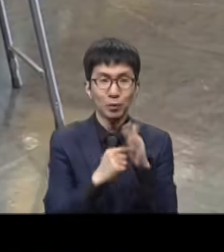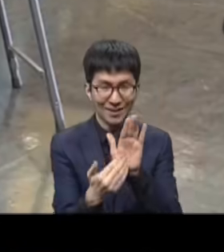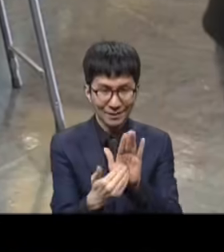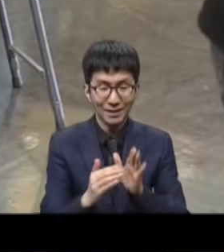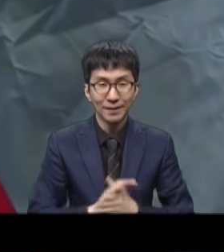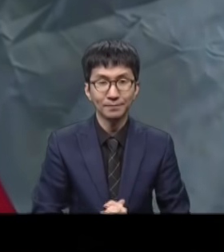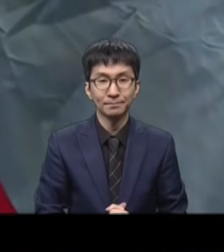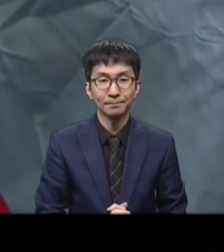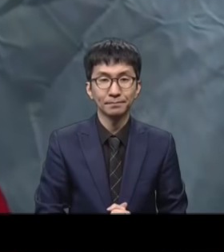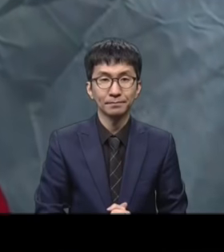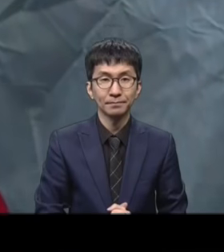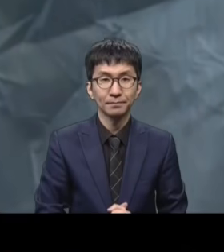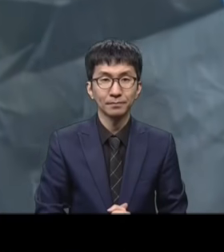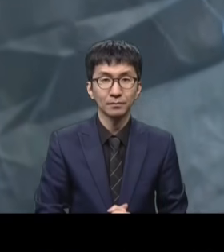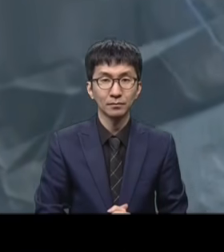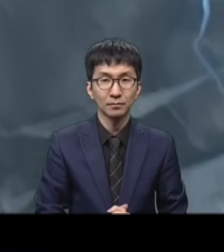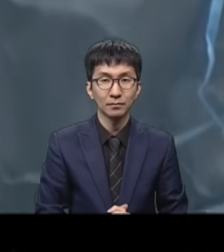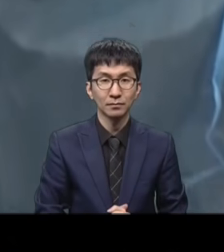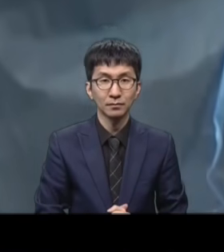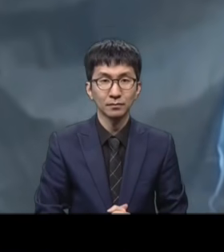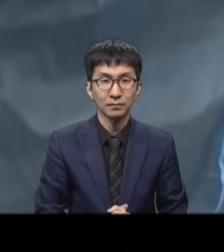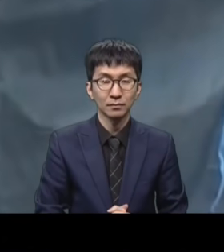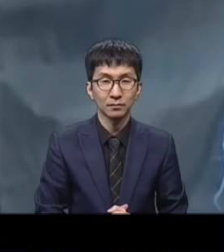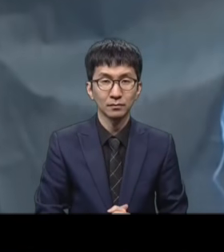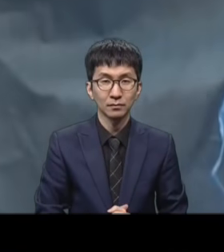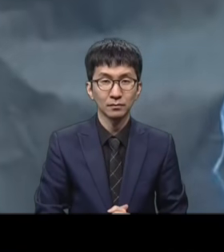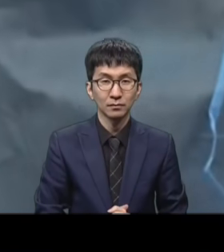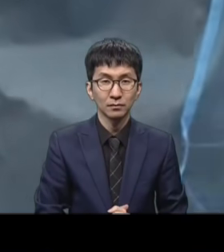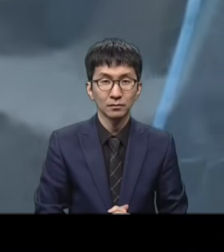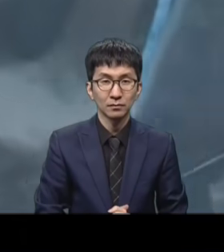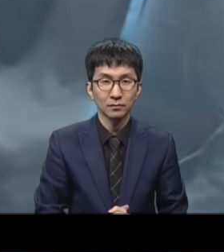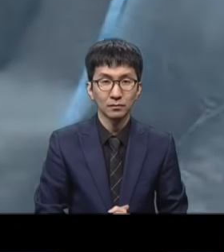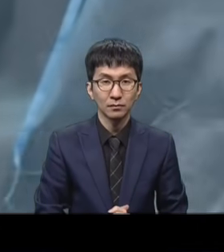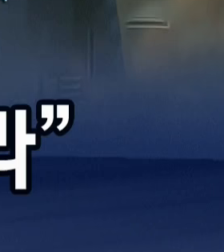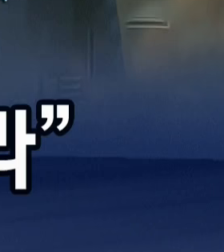밝혔습니다. 워싱턴에서 SBS 김수영입니다.